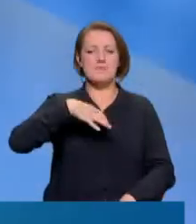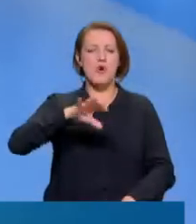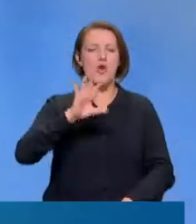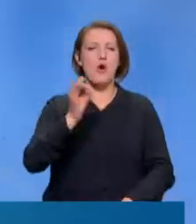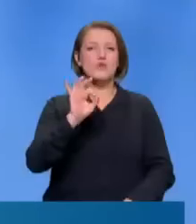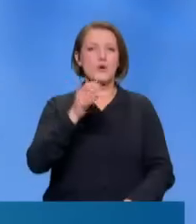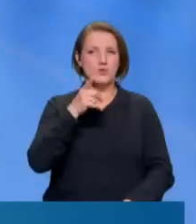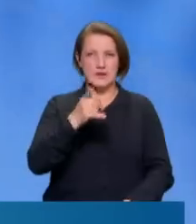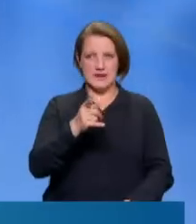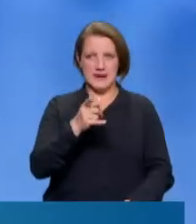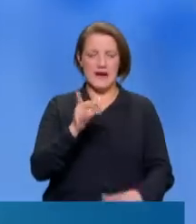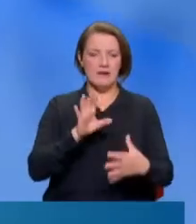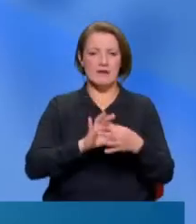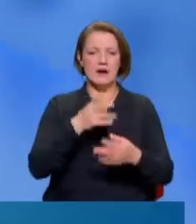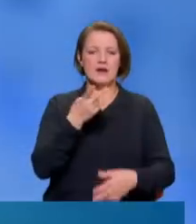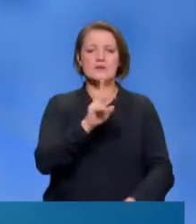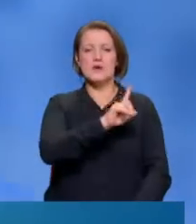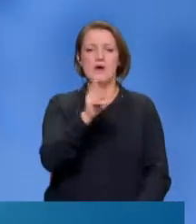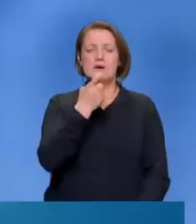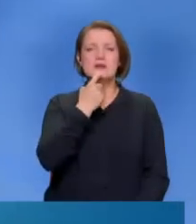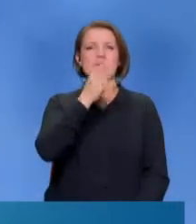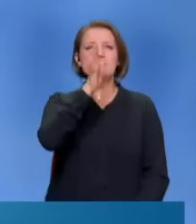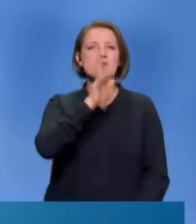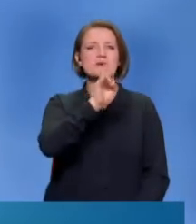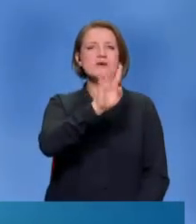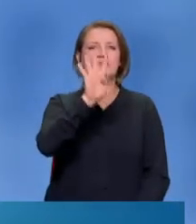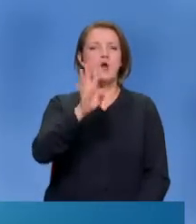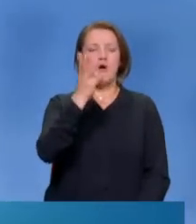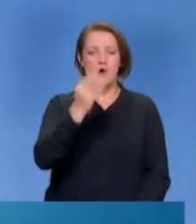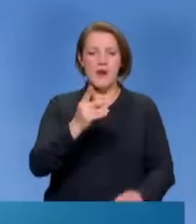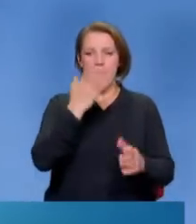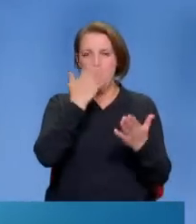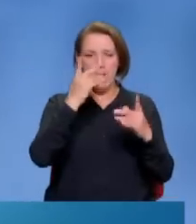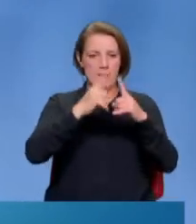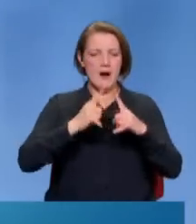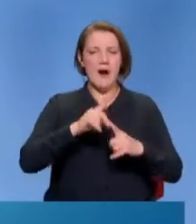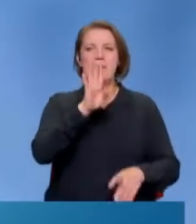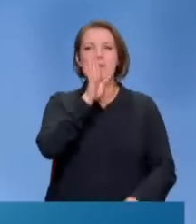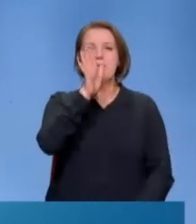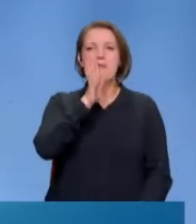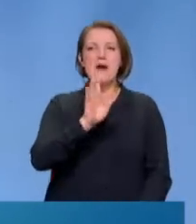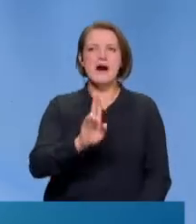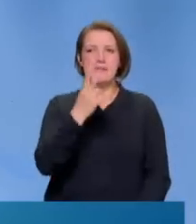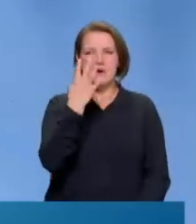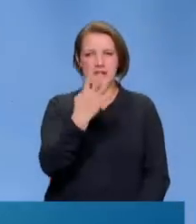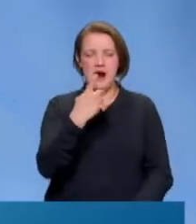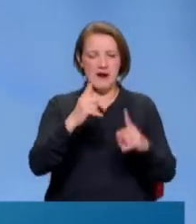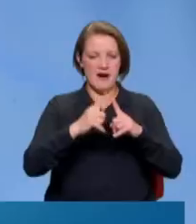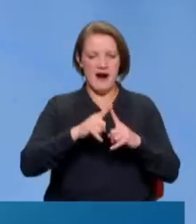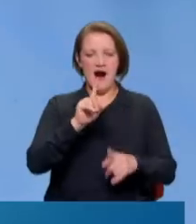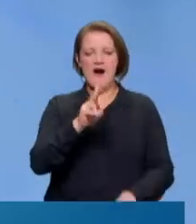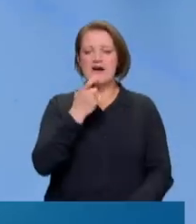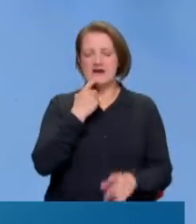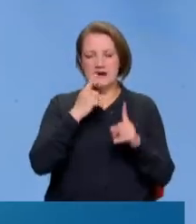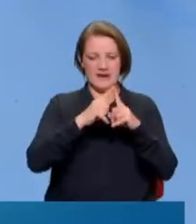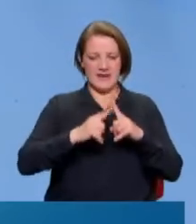ilişkin verilerine göre 2010'da 524 olan okul sayısı 574 olan okul sayısı 12